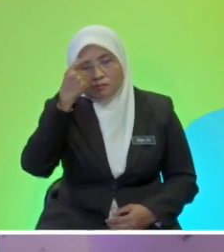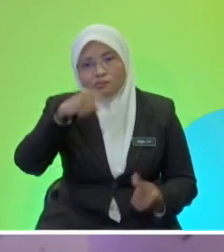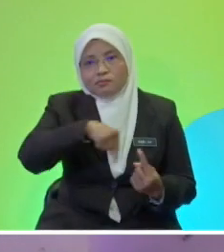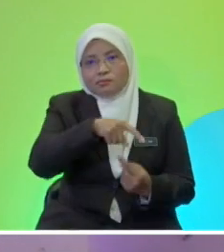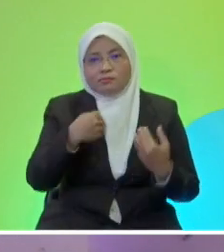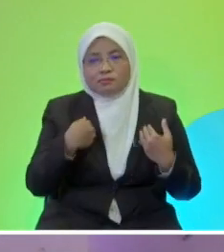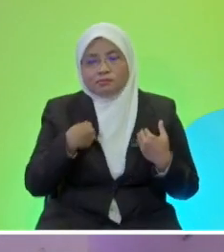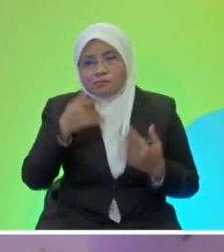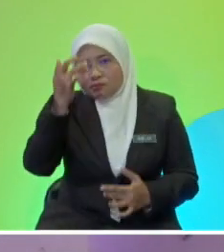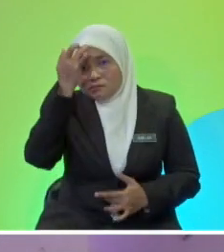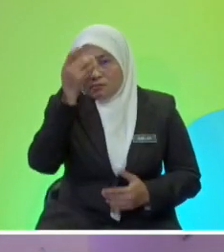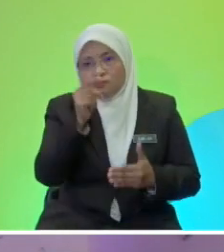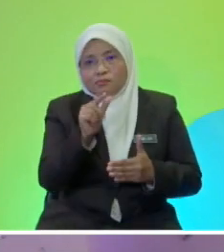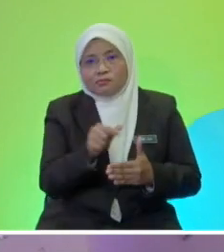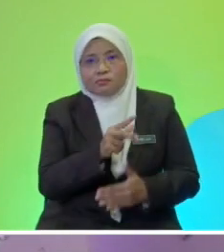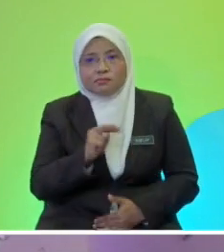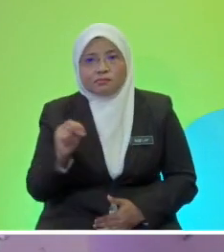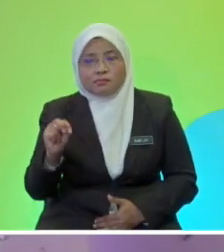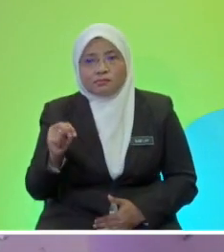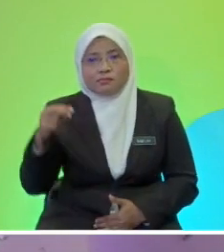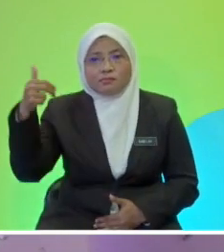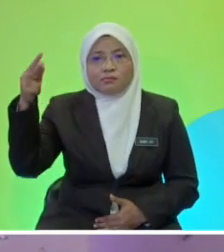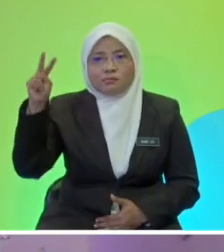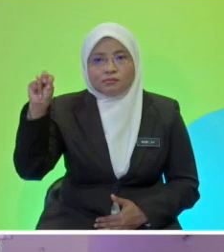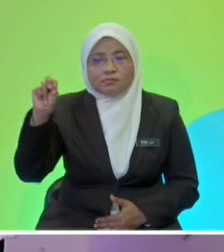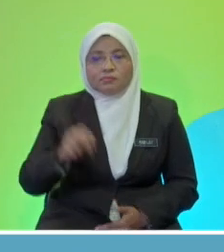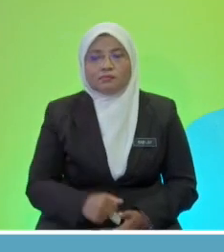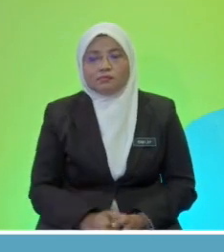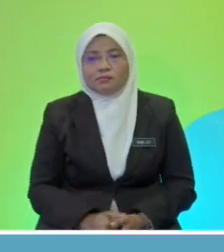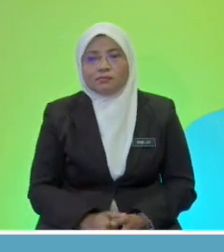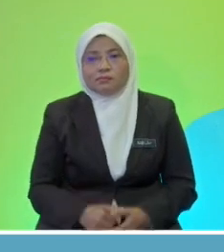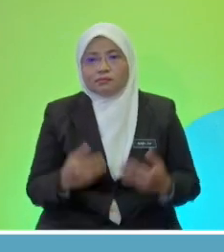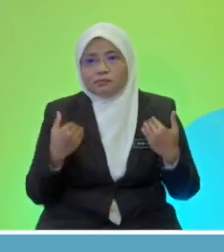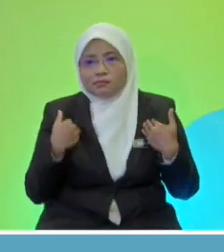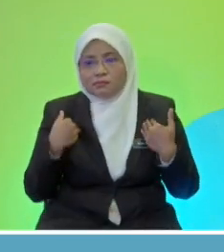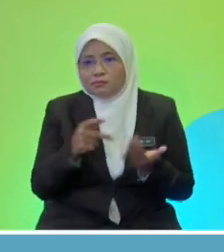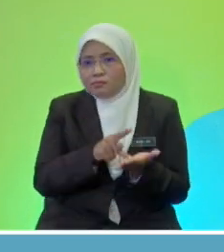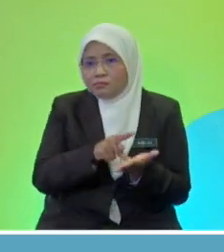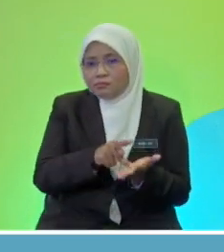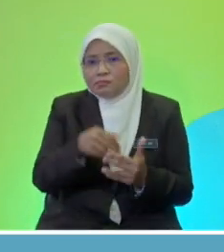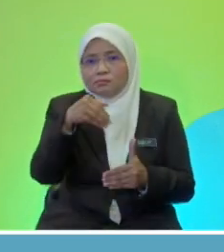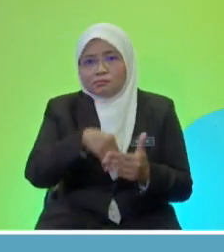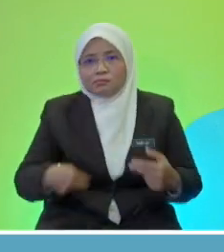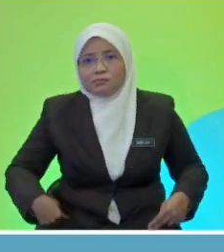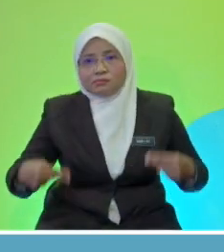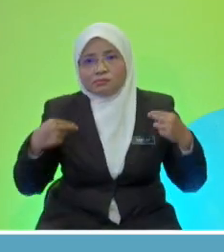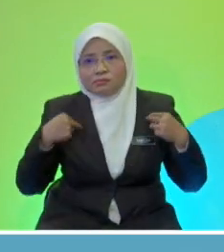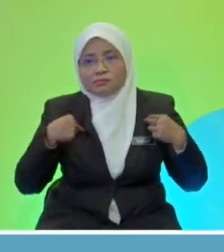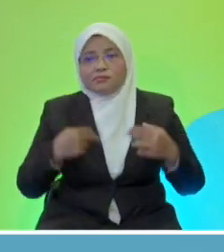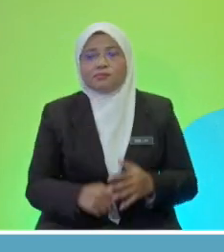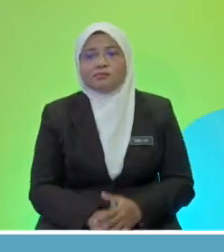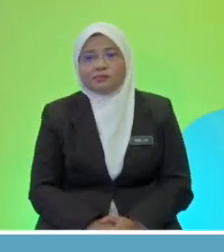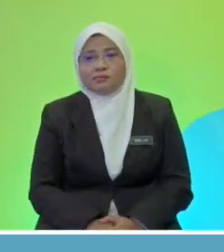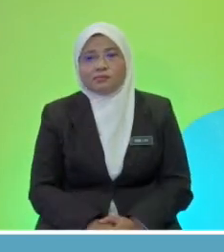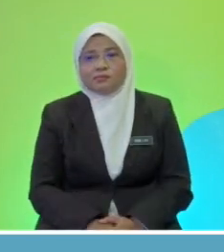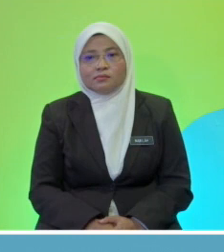dia akan memberikan kesan kepada kehidupan kita so bagaimana kita tidak meningkatkannya yaitu penyidikan genetik dijalankan dalam